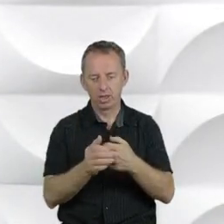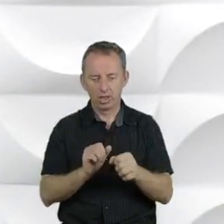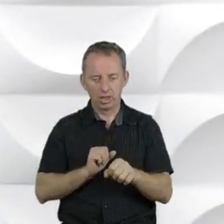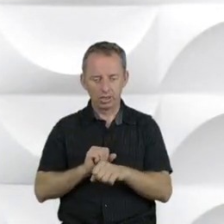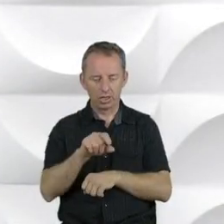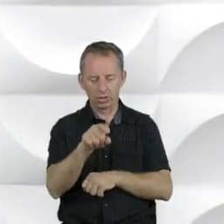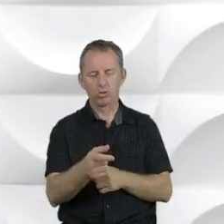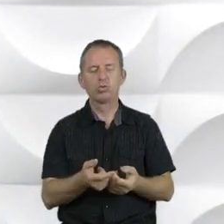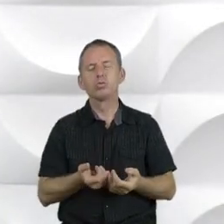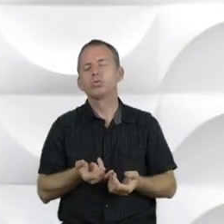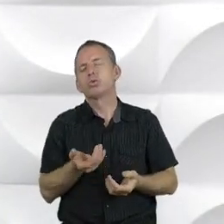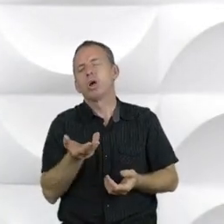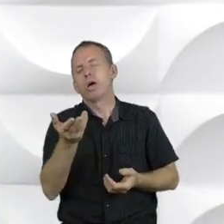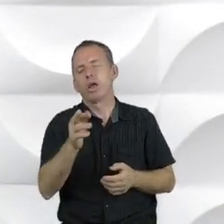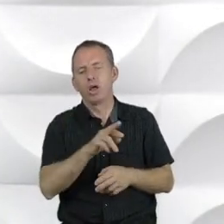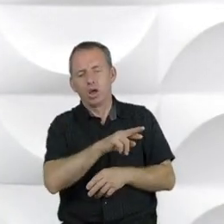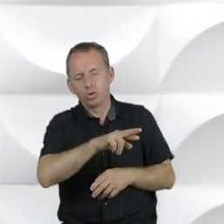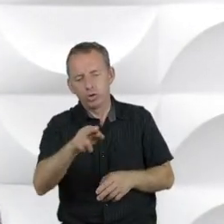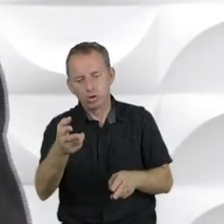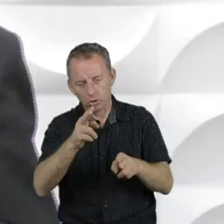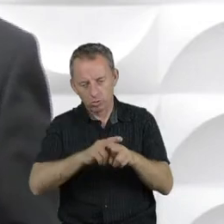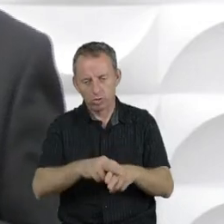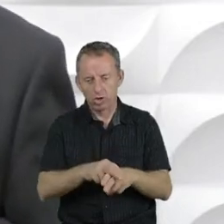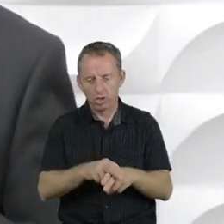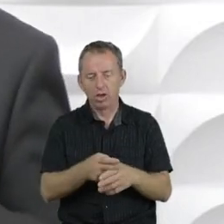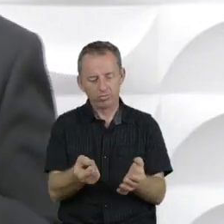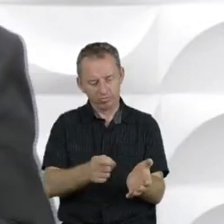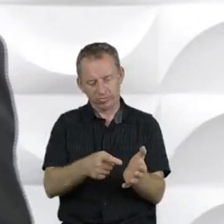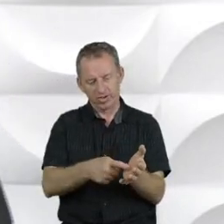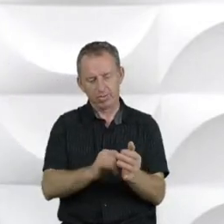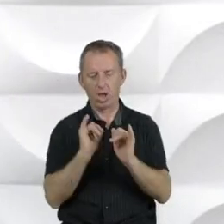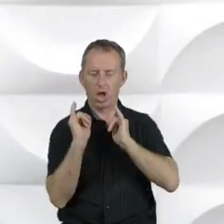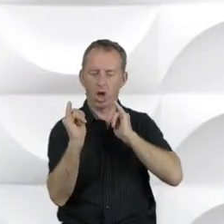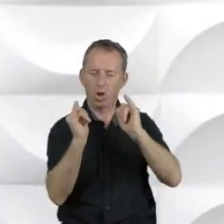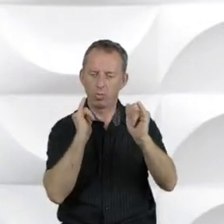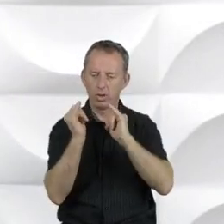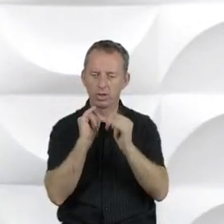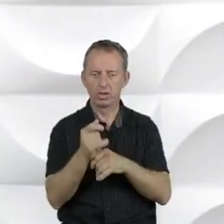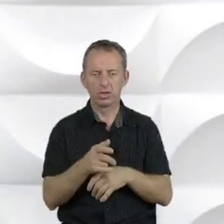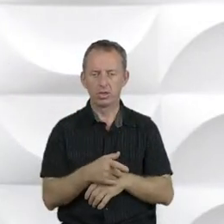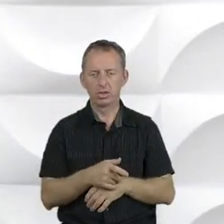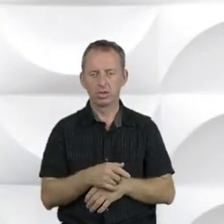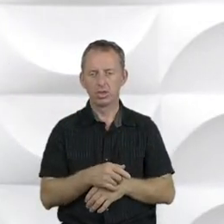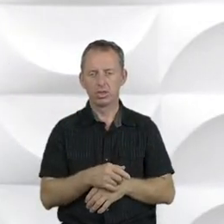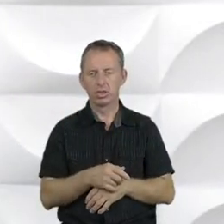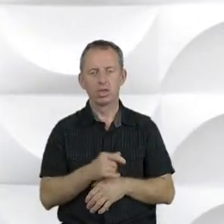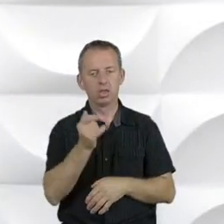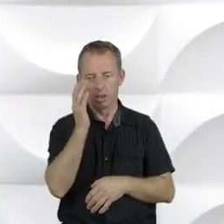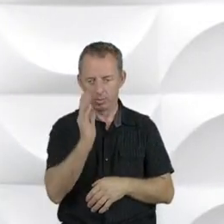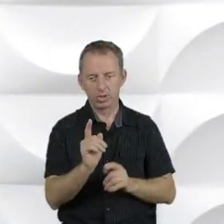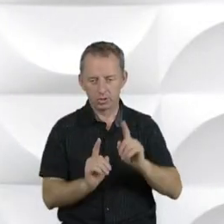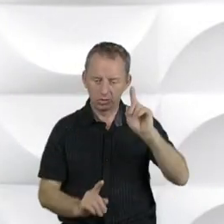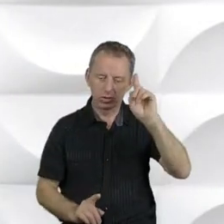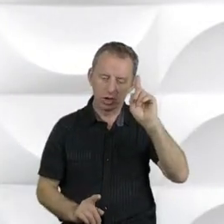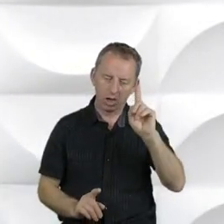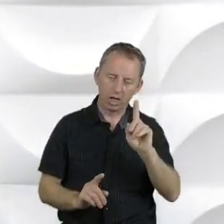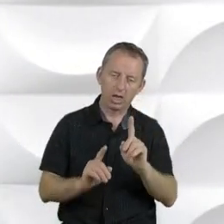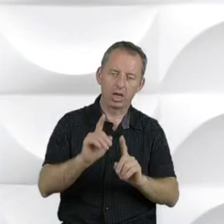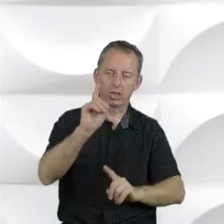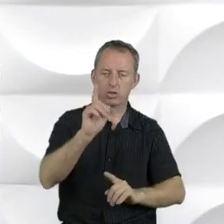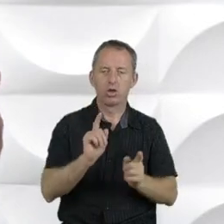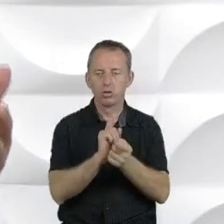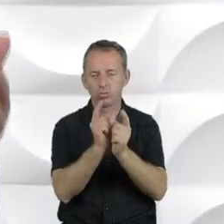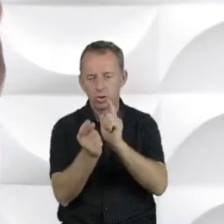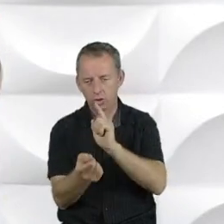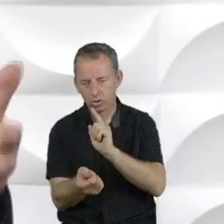szereg rzeczy, które by wymagały omówienia, ale nie wiem, czy tak rzadko spotykając się, jesteście